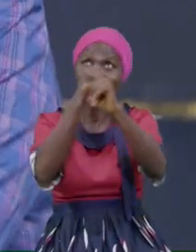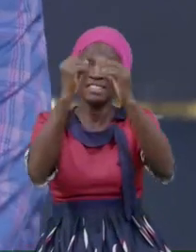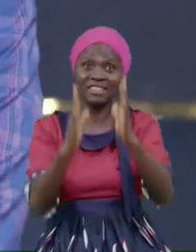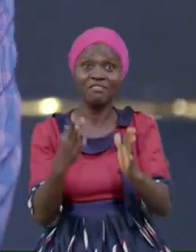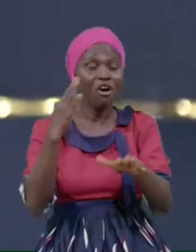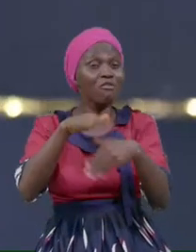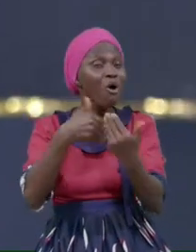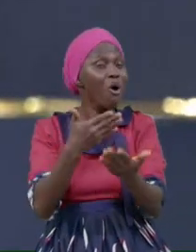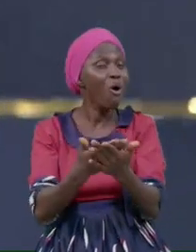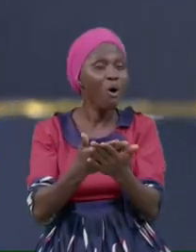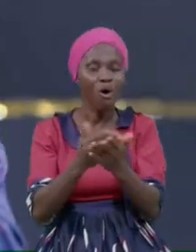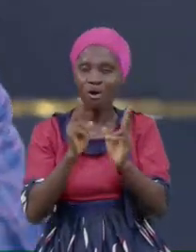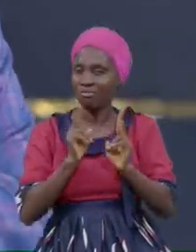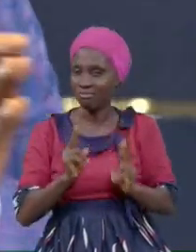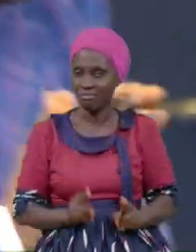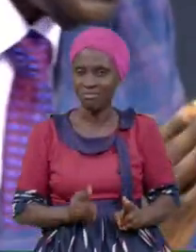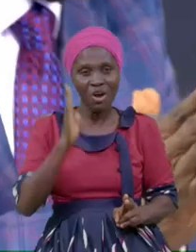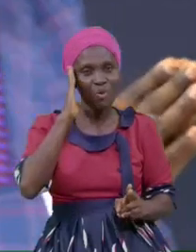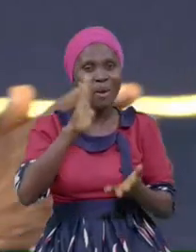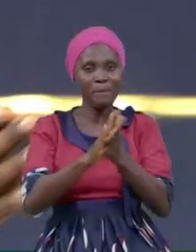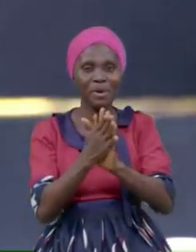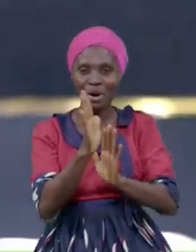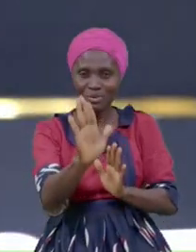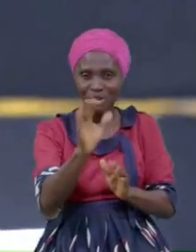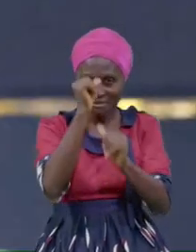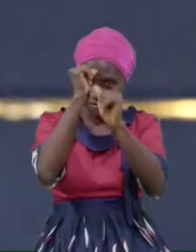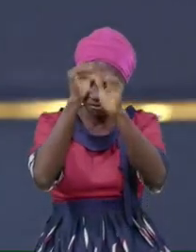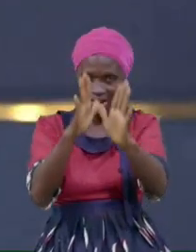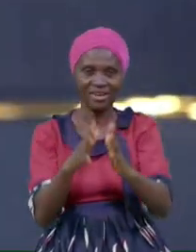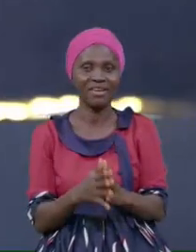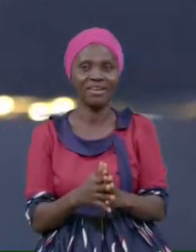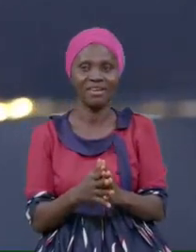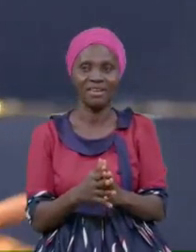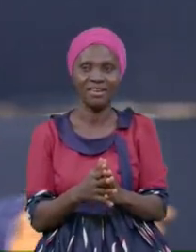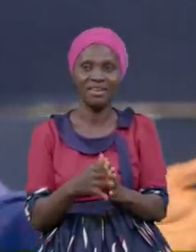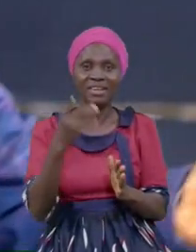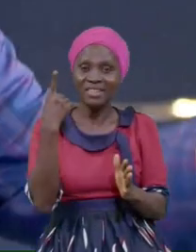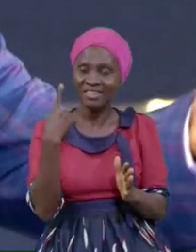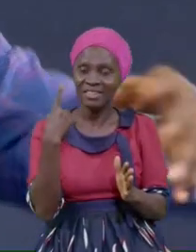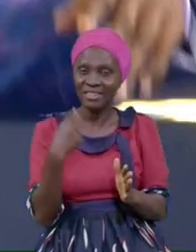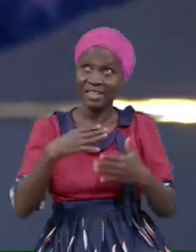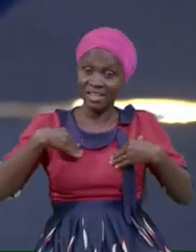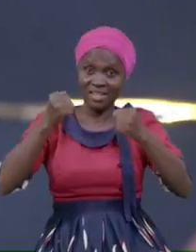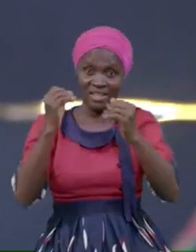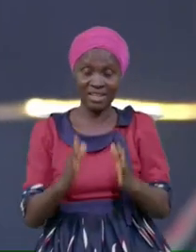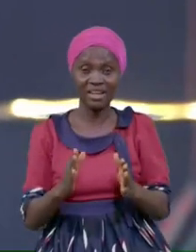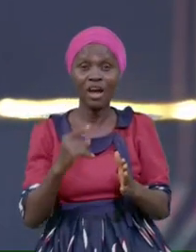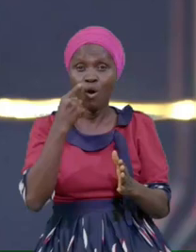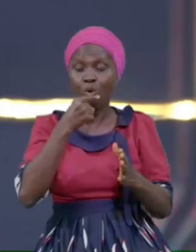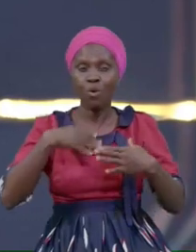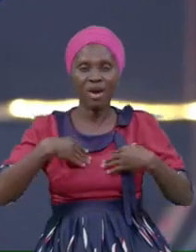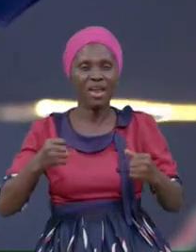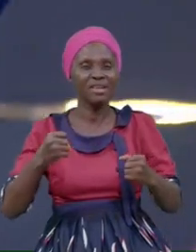toute l'humanité sera ton père. Le guérisseur qui guérit tout le monde. Il guérit